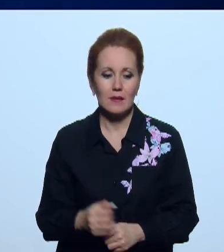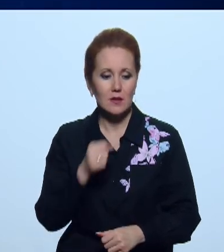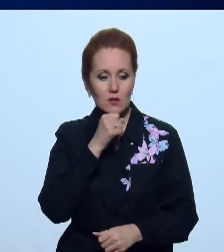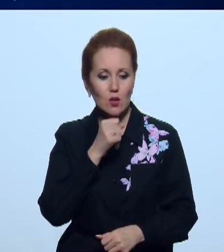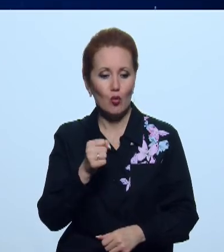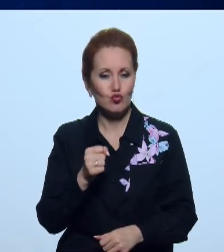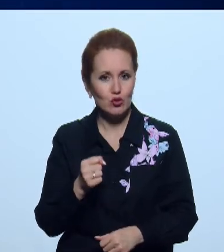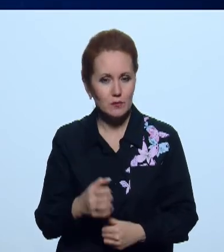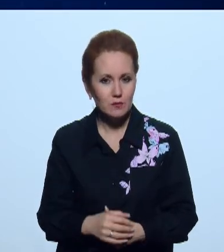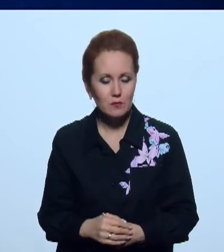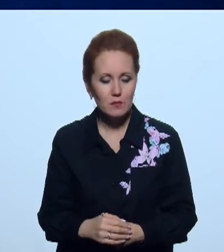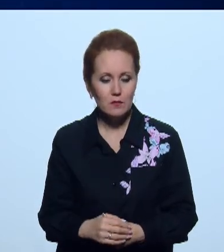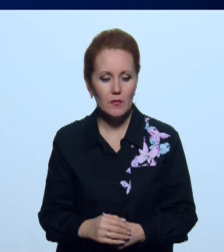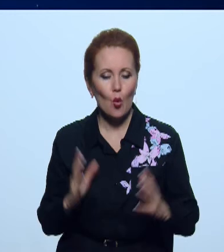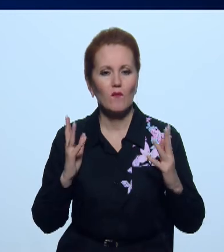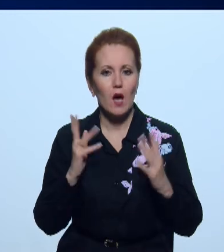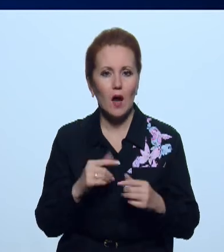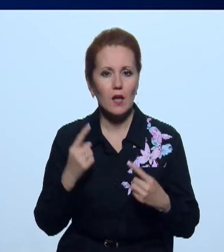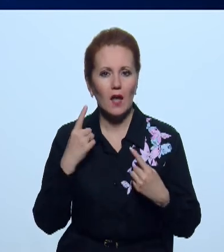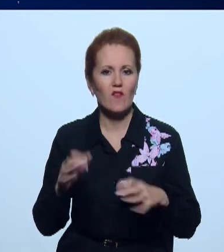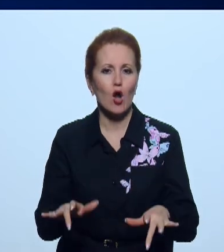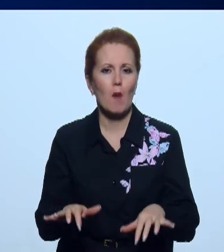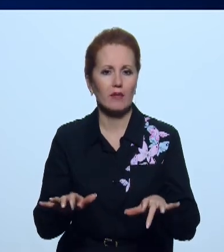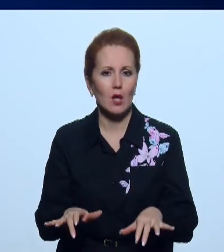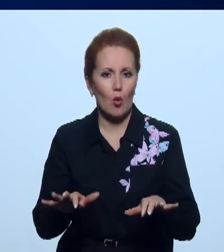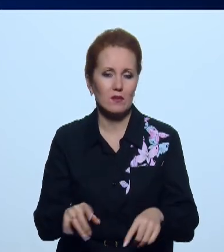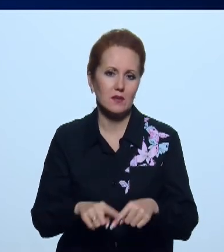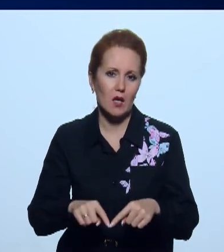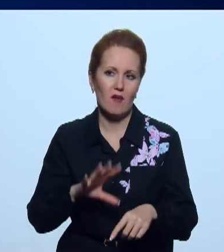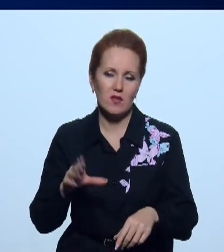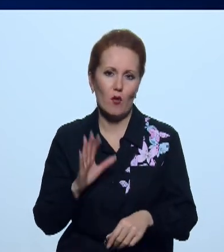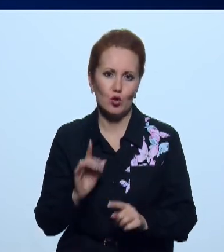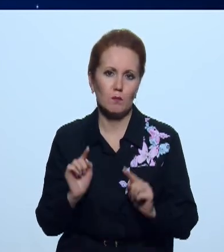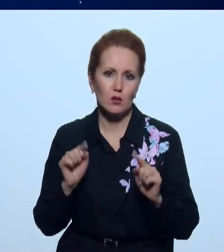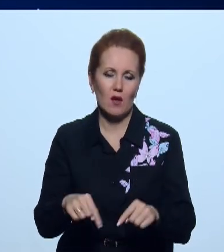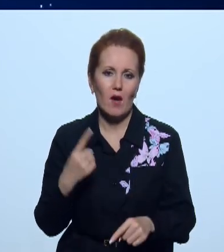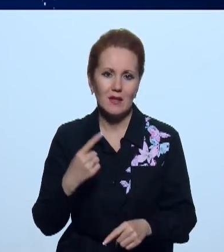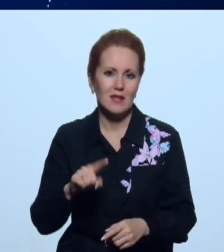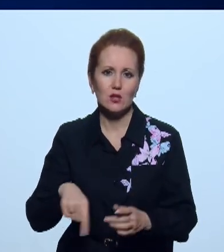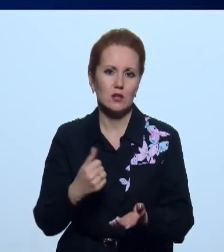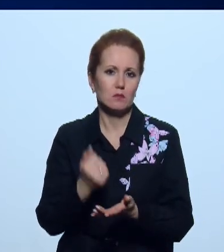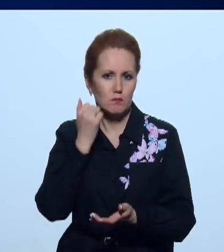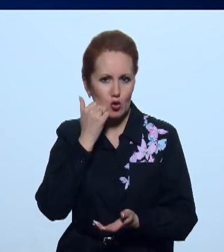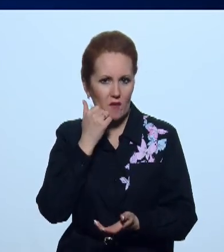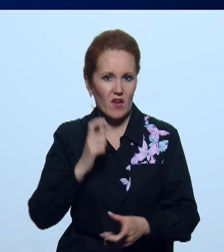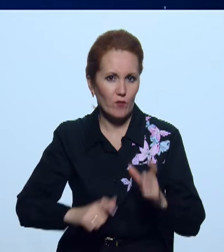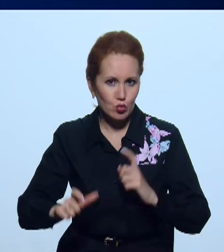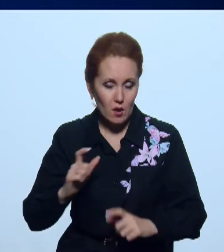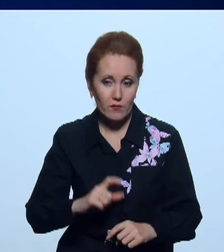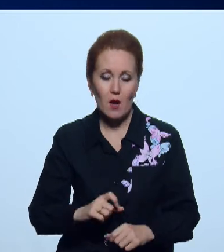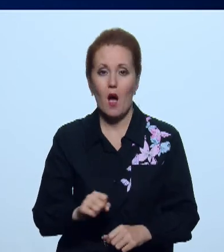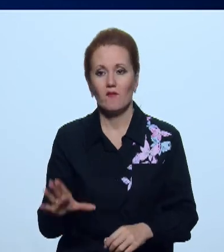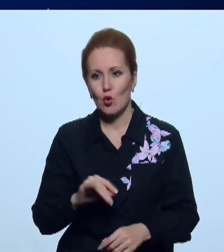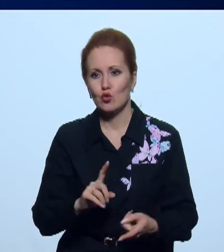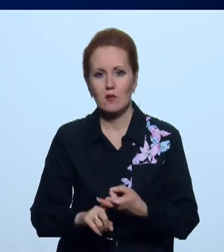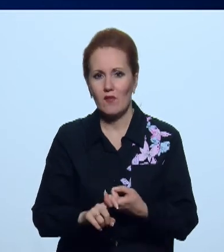Старший увлекается информатикой и, скорее всего, будет поступать в один из столичных вузов. Все, что касается